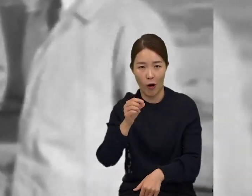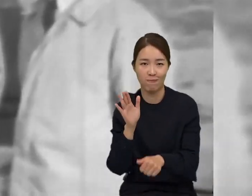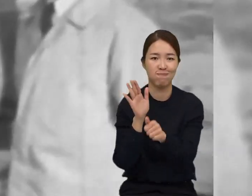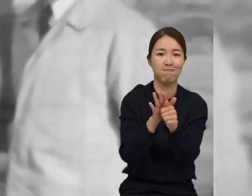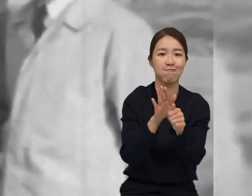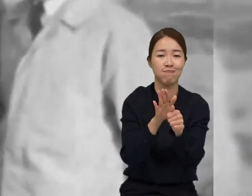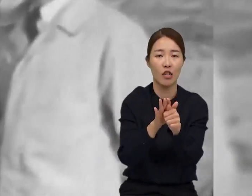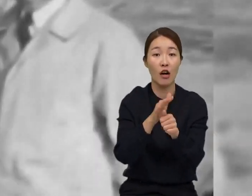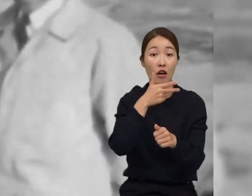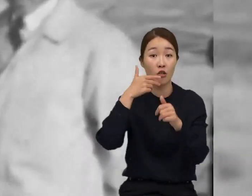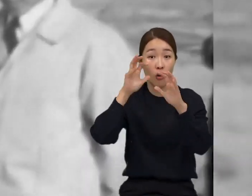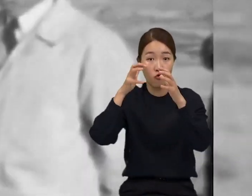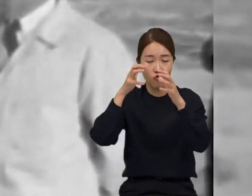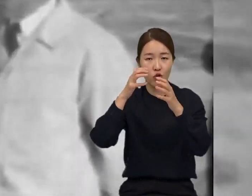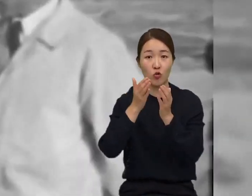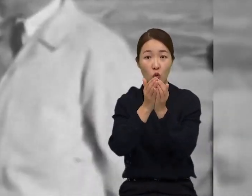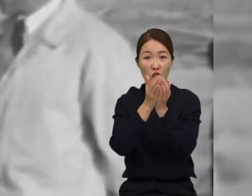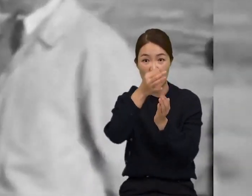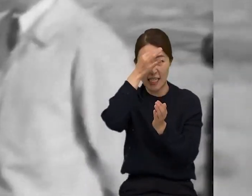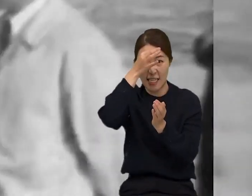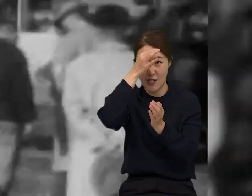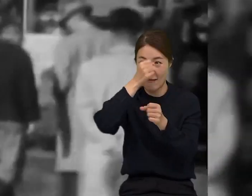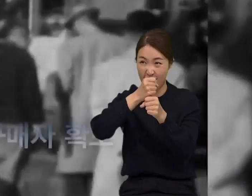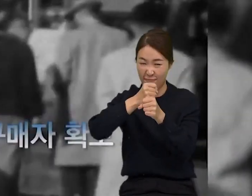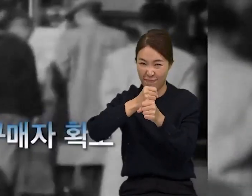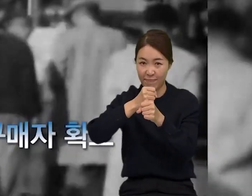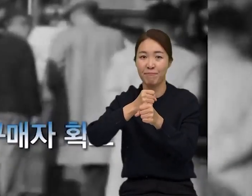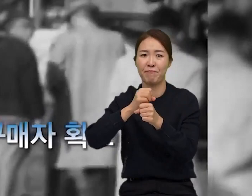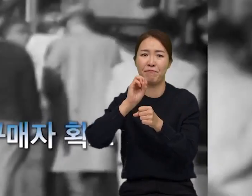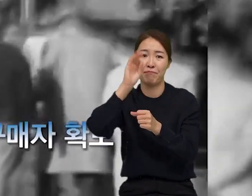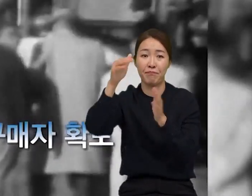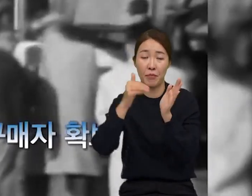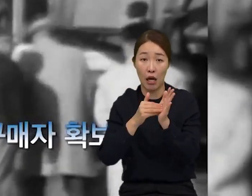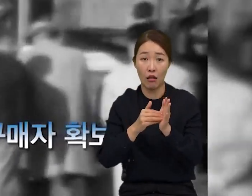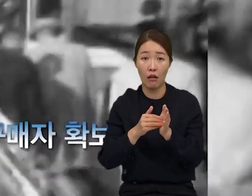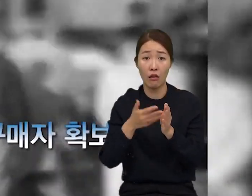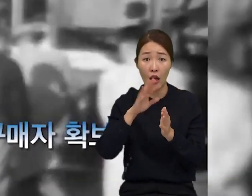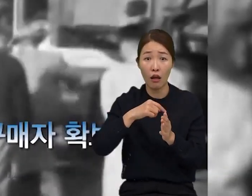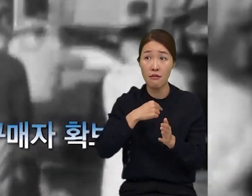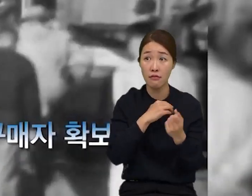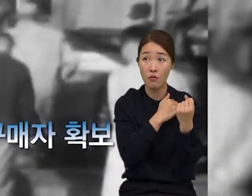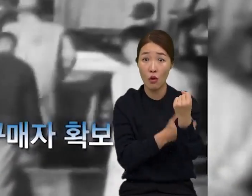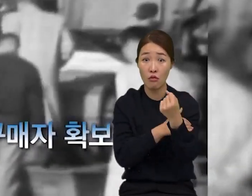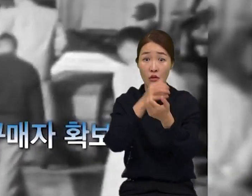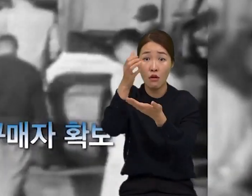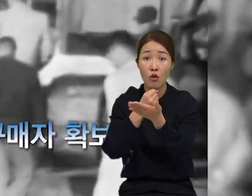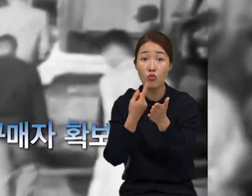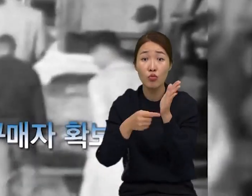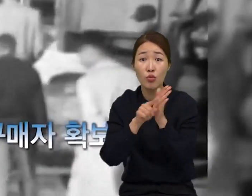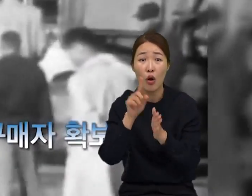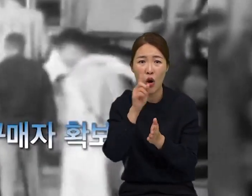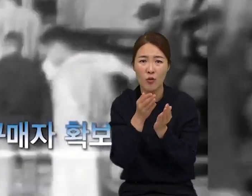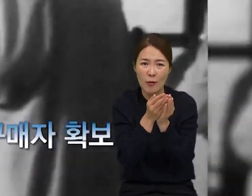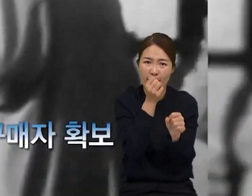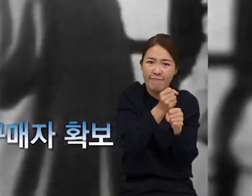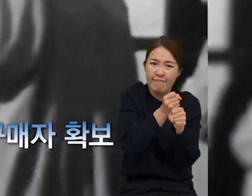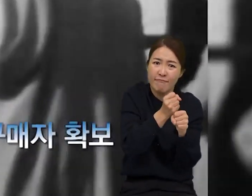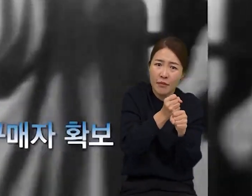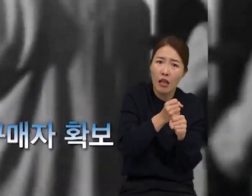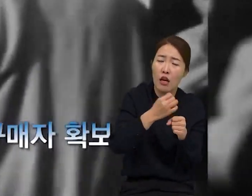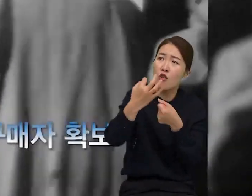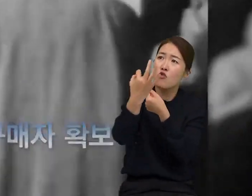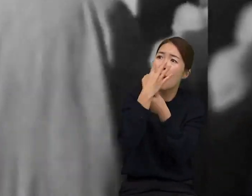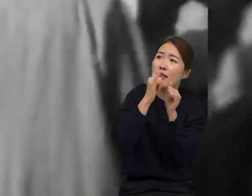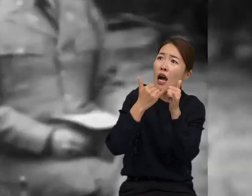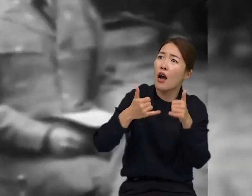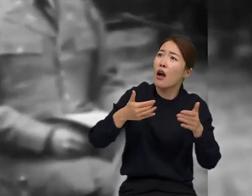그는 영국에서 조선 기술을 확보했지만 차관을 얻기 위해선 조선소를 짓기도 전에 선박 구매자를 확보해야